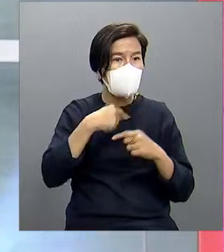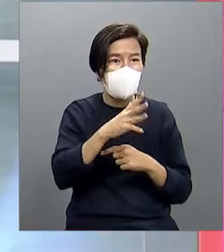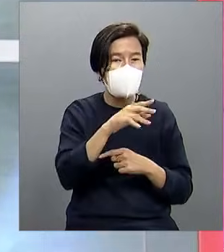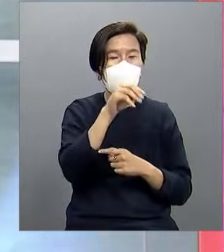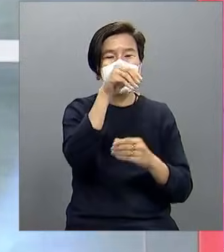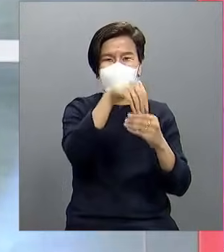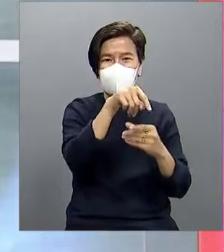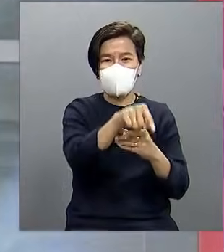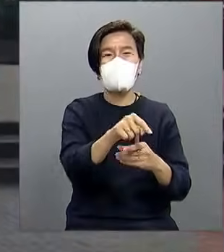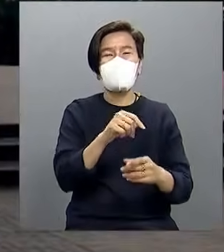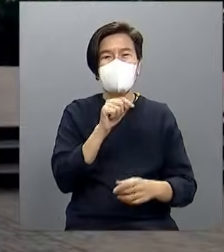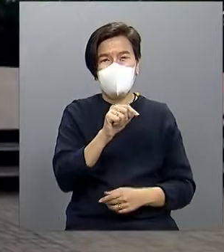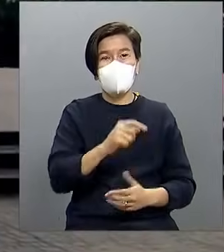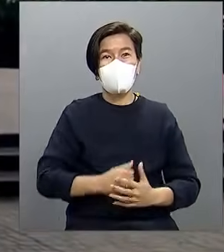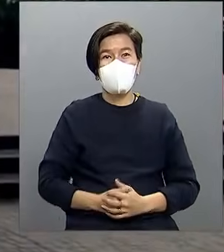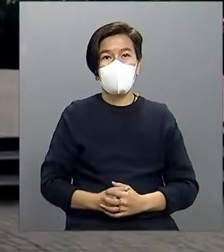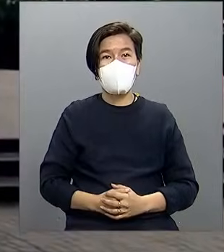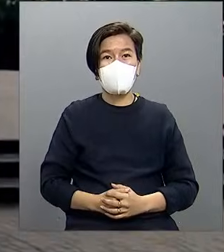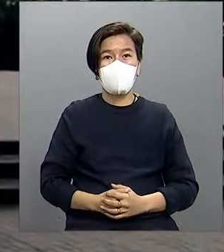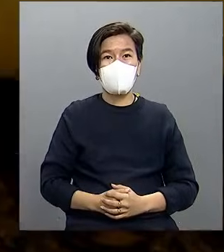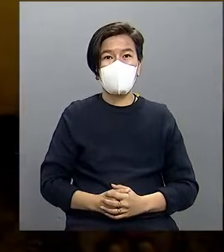ไปด้วยกันเลยค่ะ